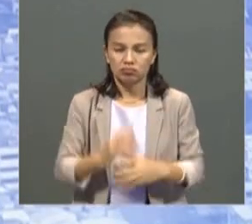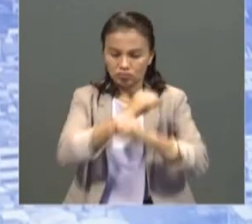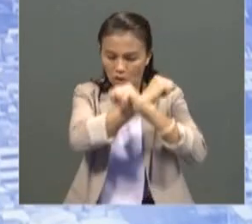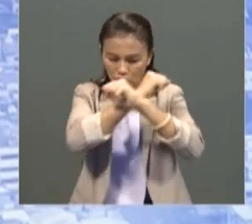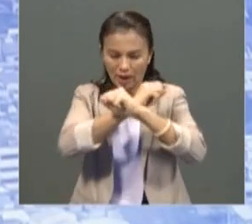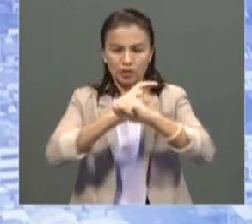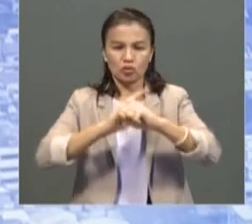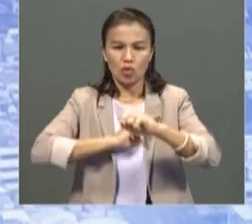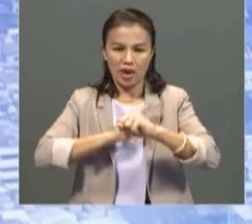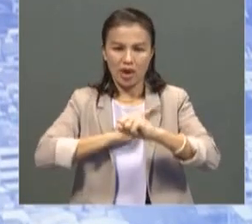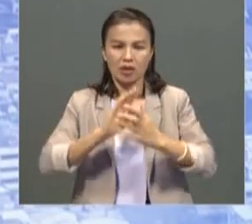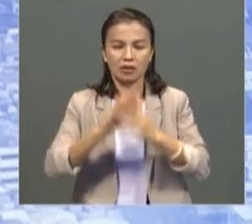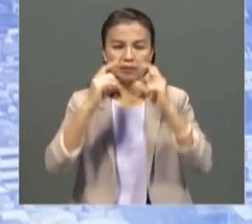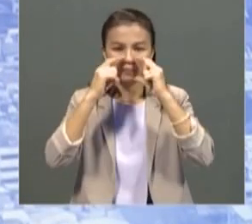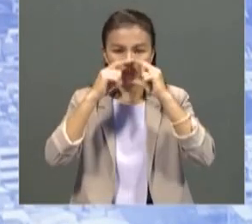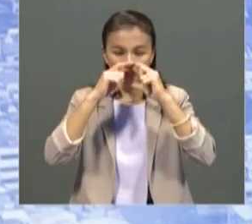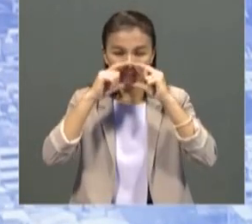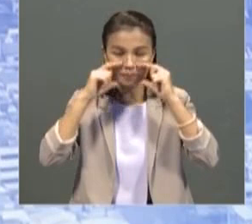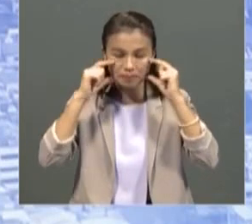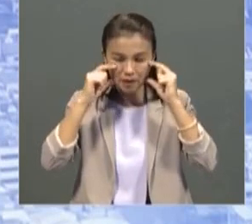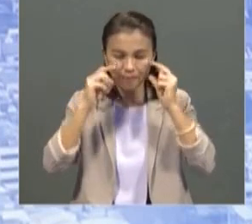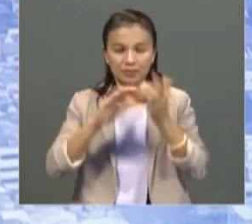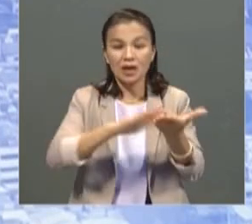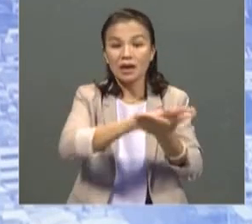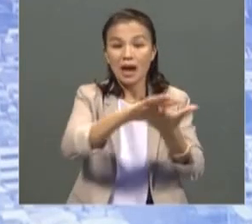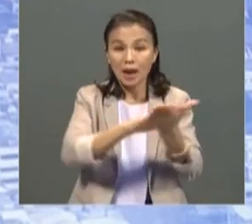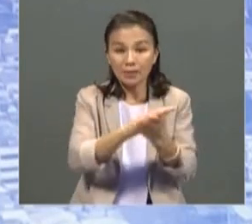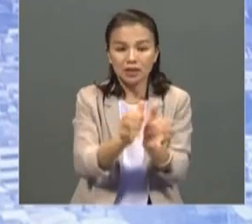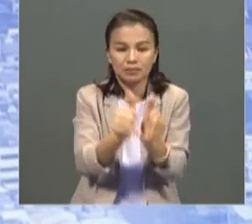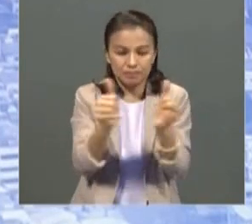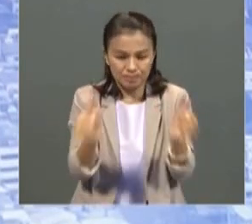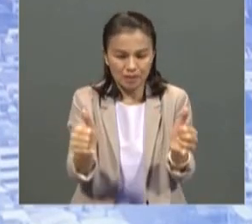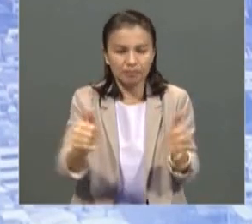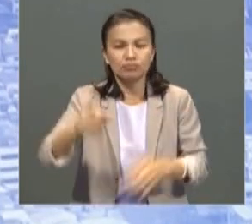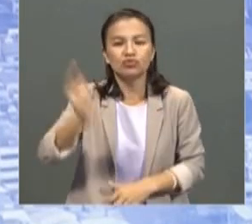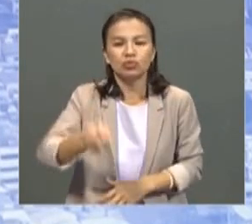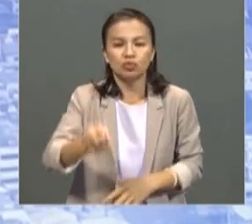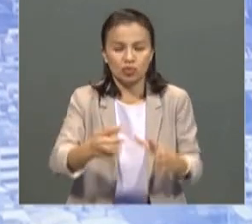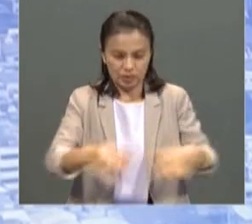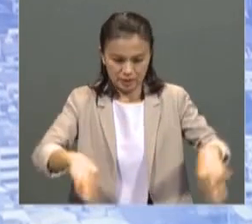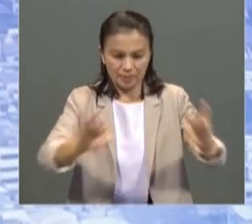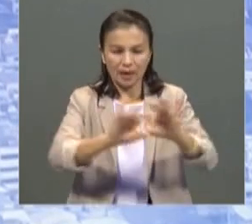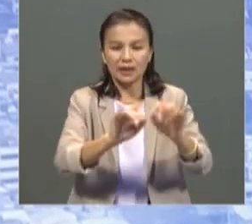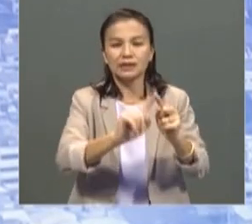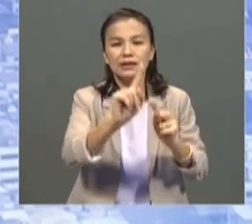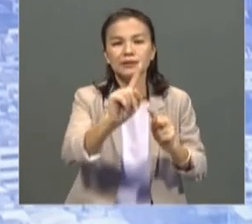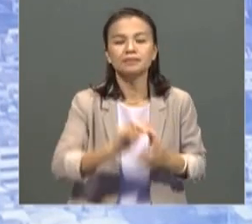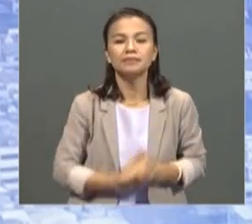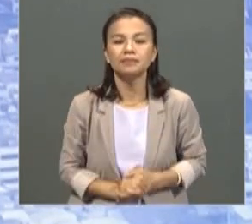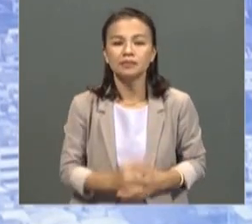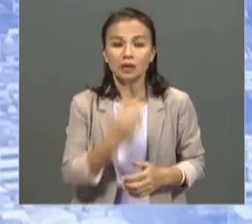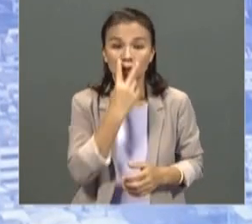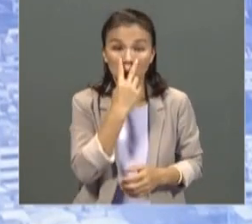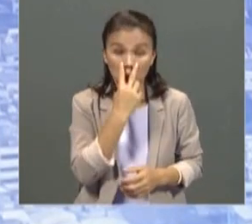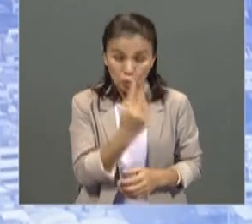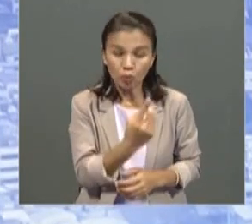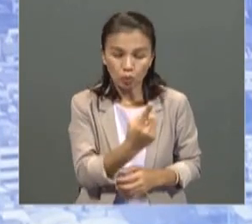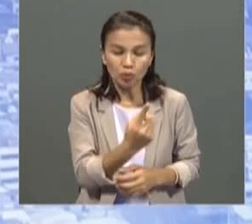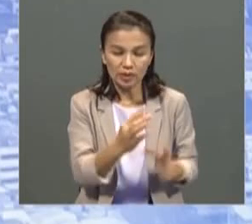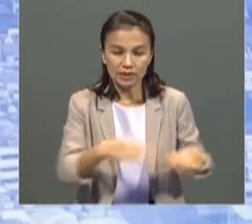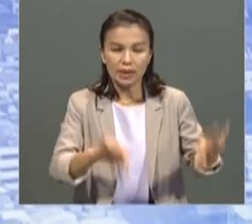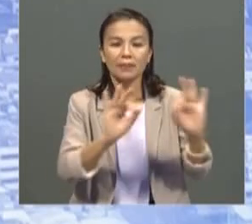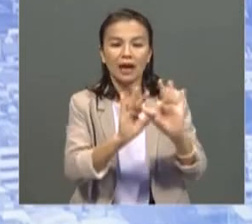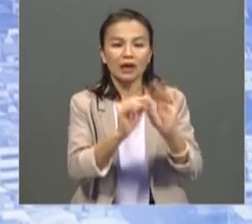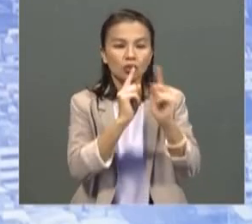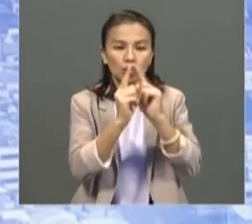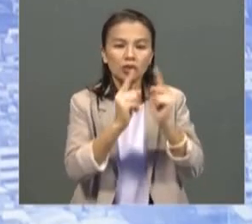တော့ကိုတကူရေတတ်ရှင်ရေကျန်းမာရေအရေးကြီးပါတယ်နှာခေါင်းစီးတက်ဖို့လိုတယ်ခက်ခွက်ခွာနေဖို့ဆိုတာဒါအရင်အရေးကြီးတဲ့အချက်တွေပဲဖြစ်ပါ